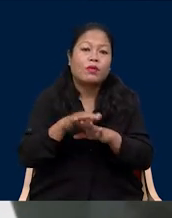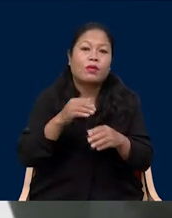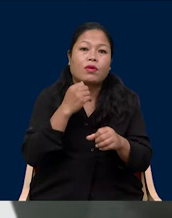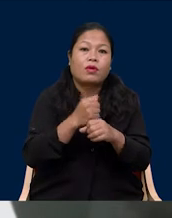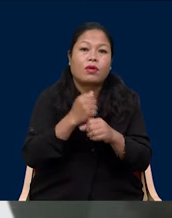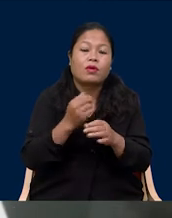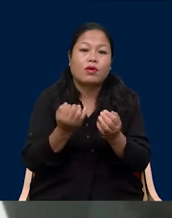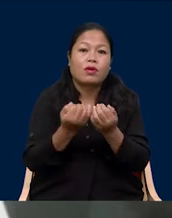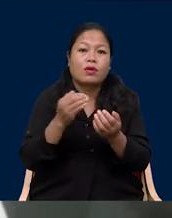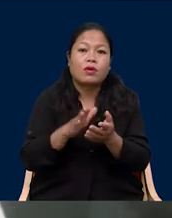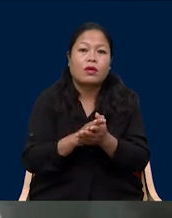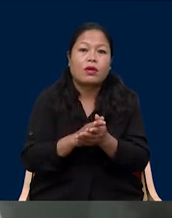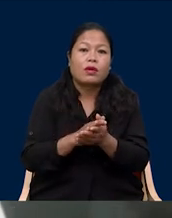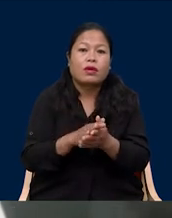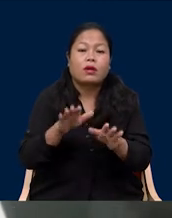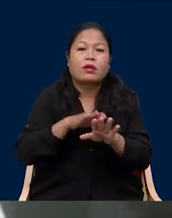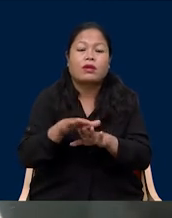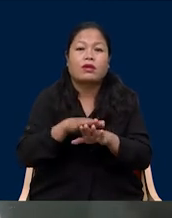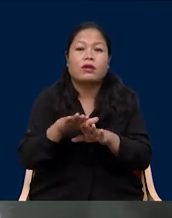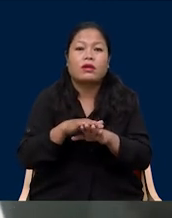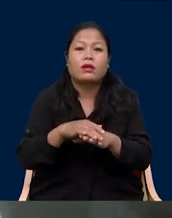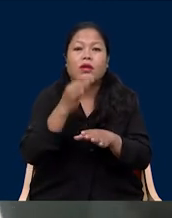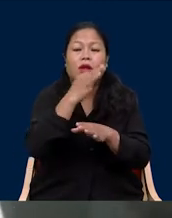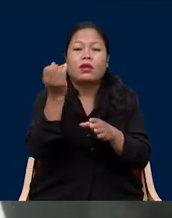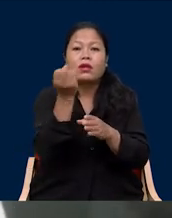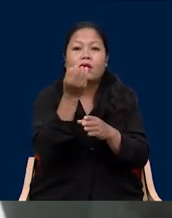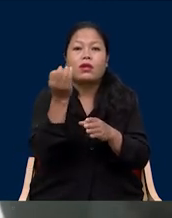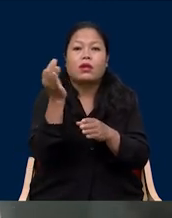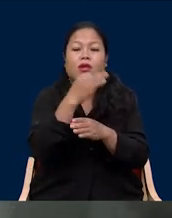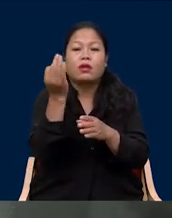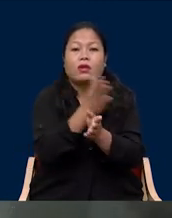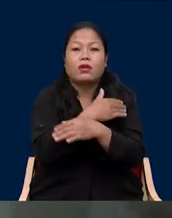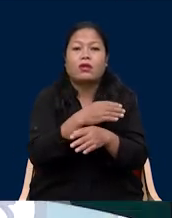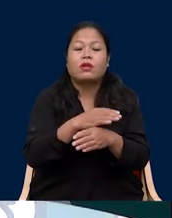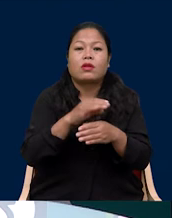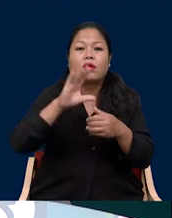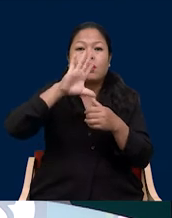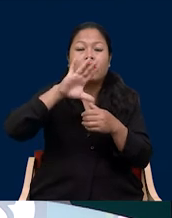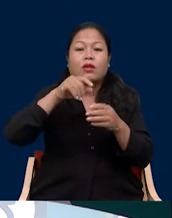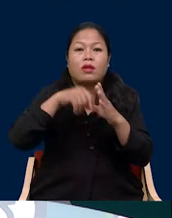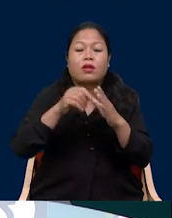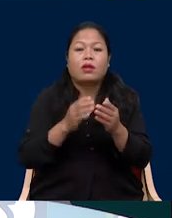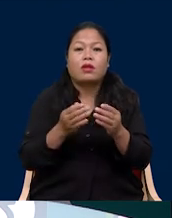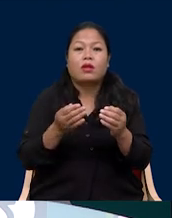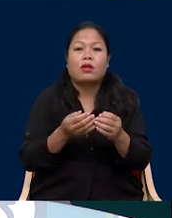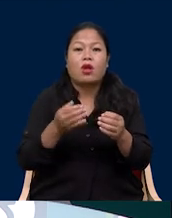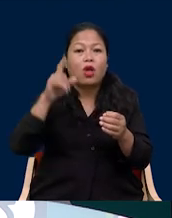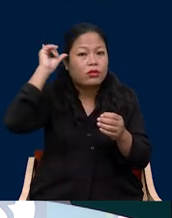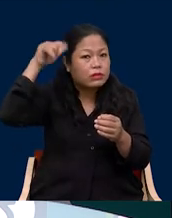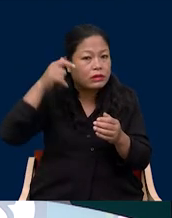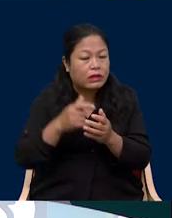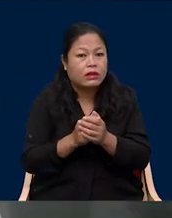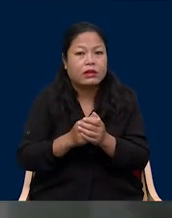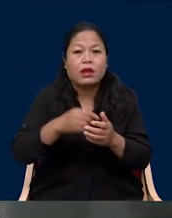महिलाहरूले तराई क्षेत्रमा नै भनौँ, हिमाली क्षेत्रमा नै भनौँ, धेरै अब त्यहाँ क्लाइमेट चेन्जको असरहरू छ. अब बाली नालीमा उनीहरूको फस्टाउँदैन टाइममा बाली